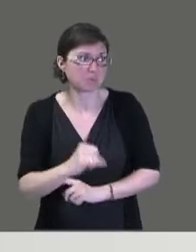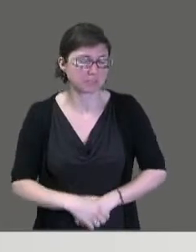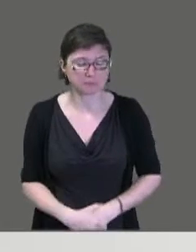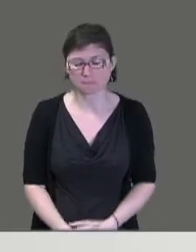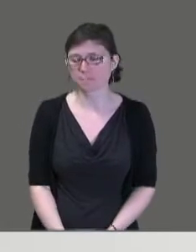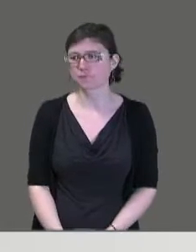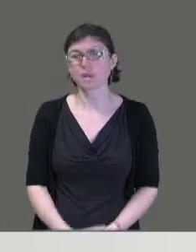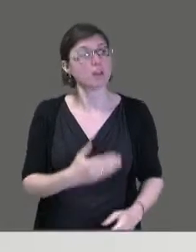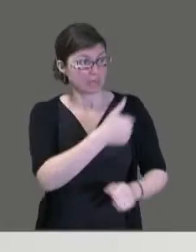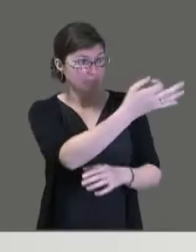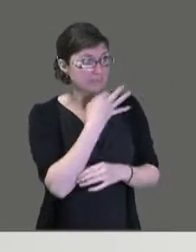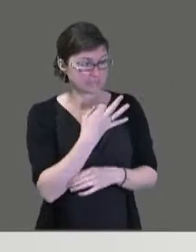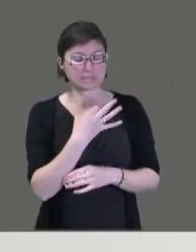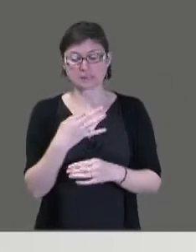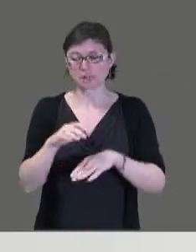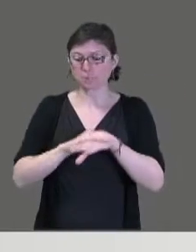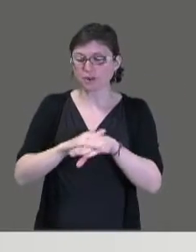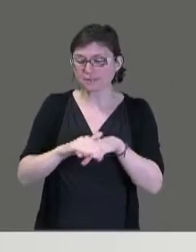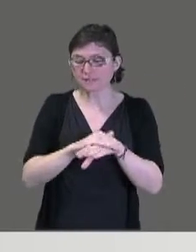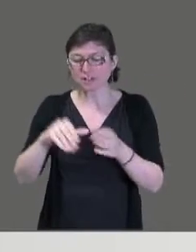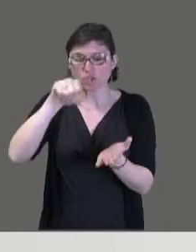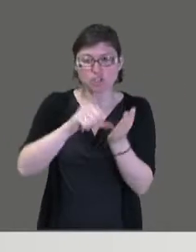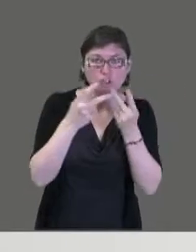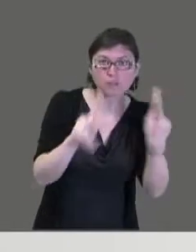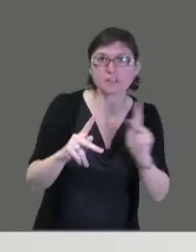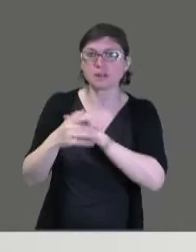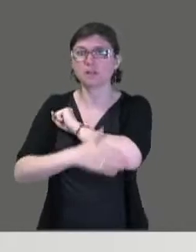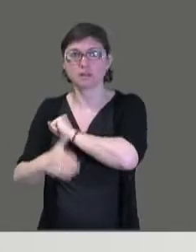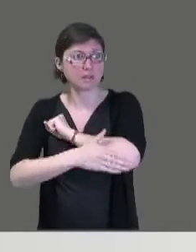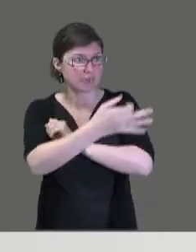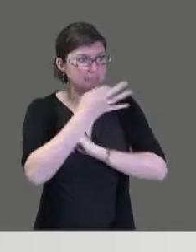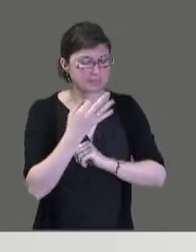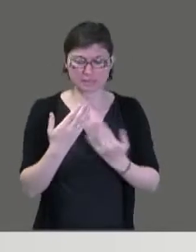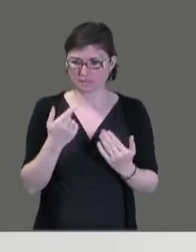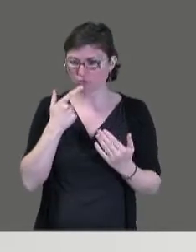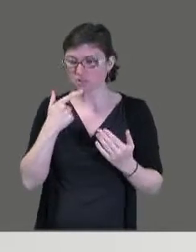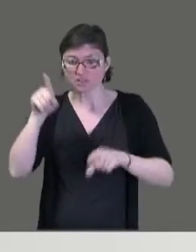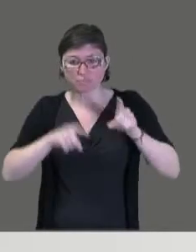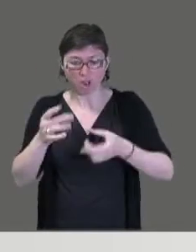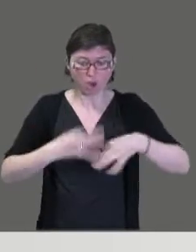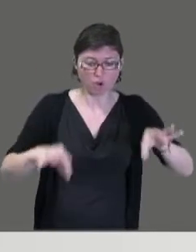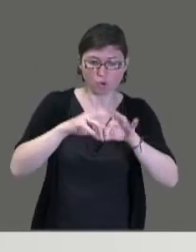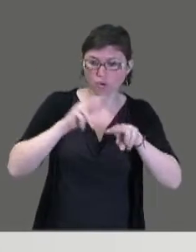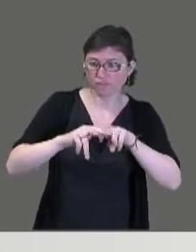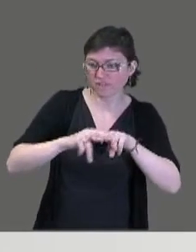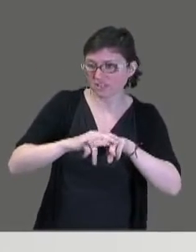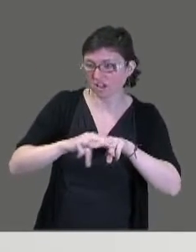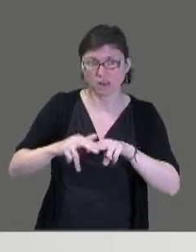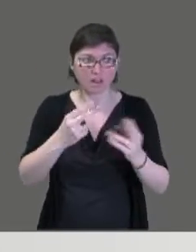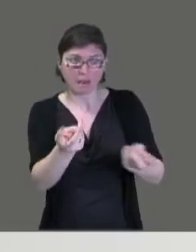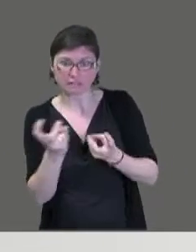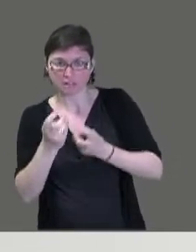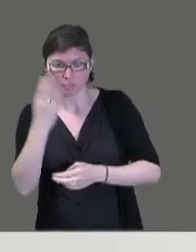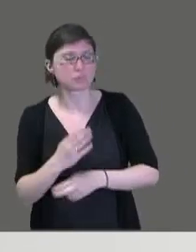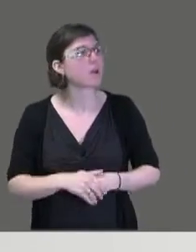dites que vos politiques bourg-centre et ruralité permettent de lutter contre la vacance commerciale. J'aimerais savoir en quoi la réhabilitation des chauffages